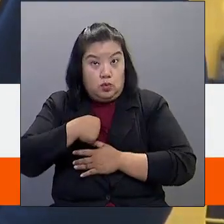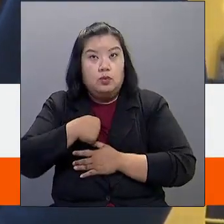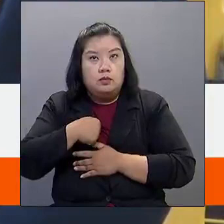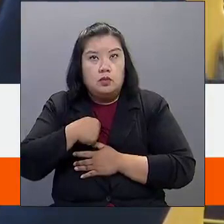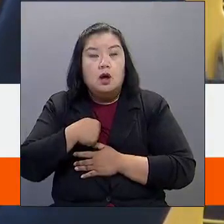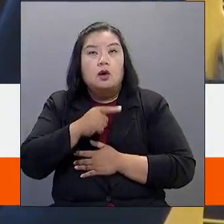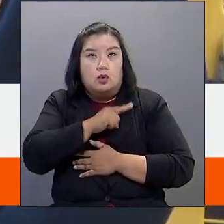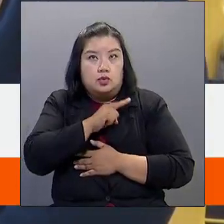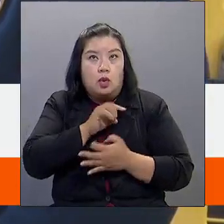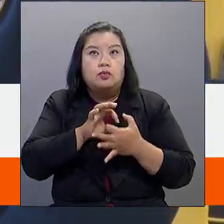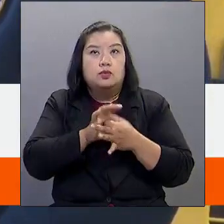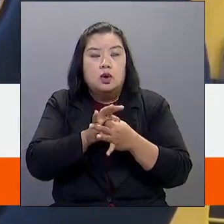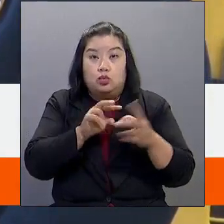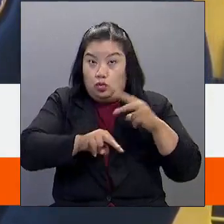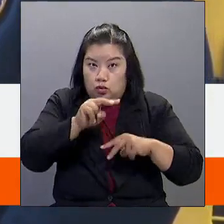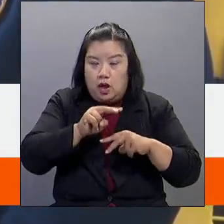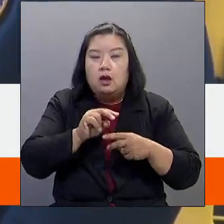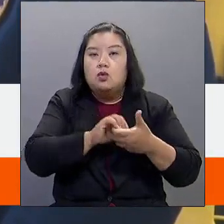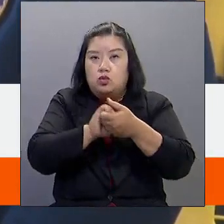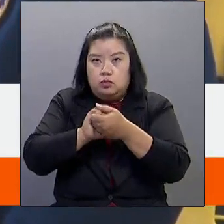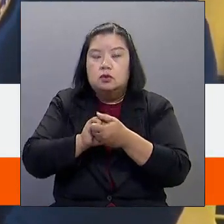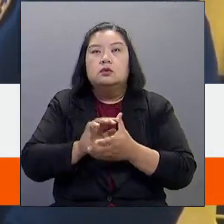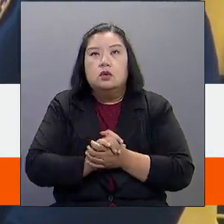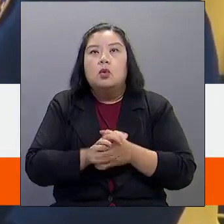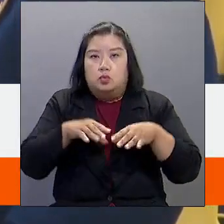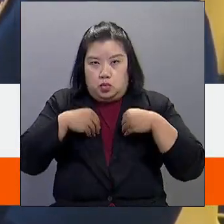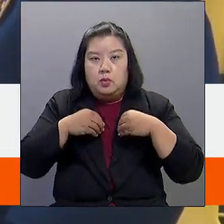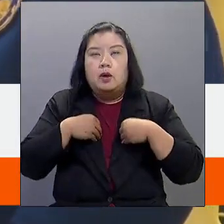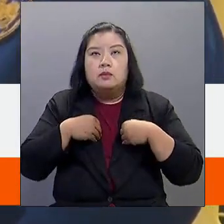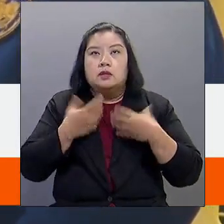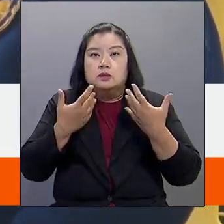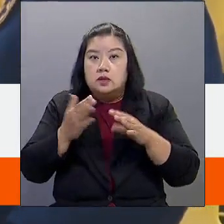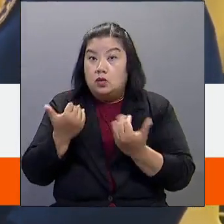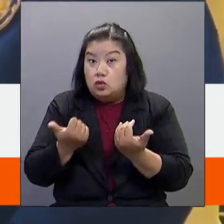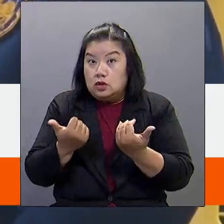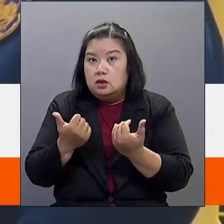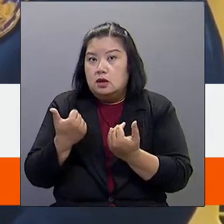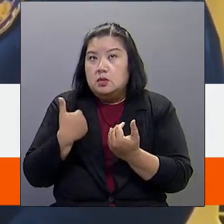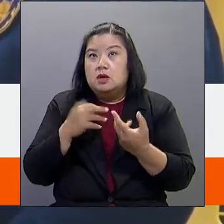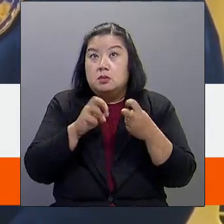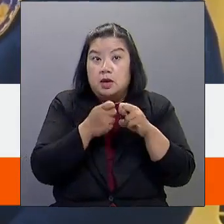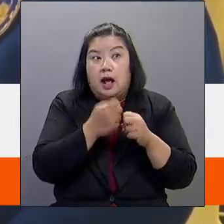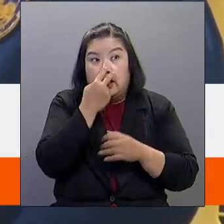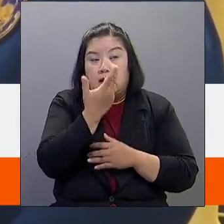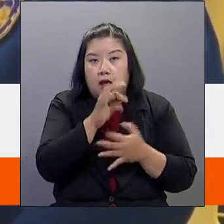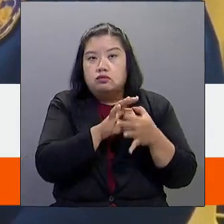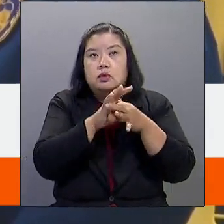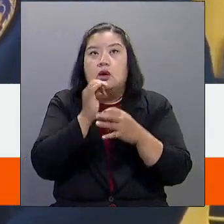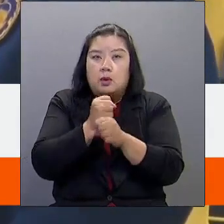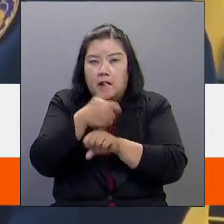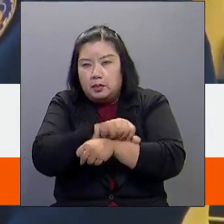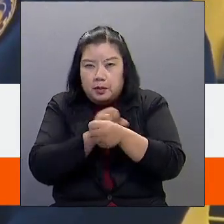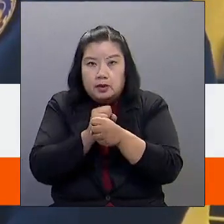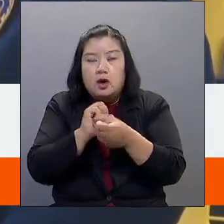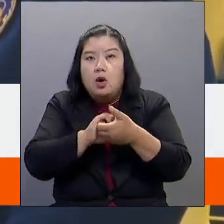นเกี่ยวข้องที่จะต้องรับผิดชอบร่วมกันนะผมยืนยันว่าไม่มีประสานไม่มีปัญหาในเรื่องการปฏิบัติในหน่วยต่างๆนะครับทุกหน่ว